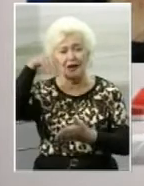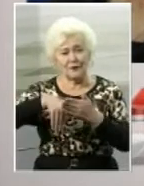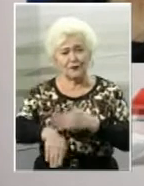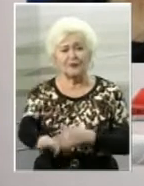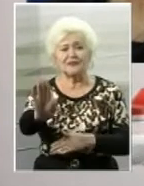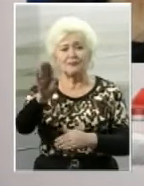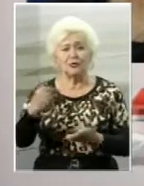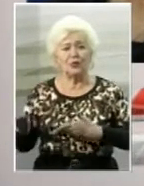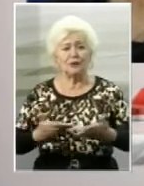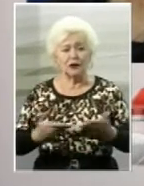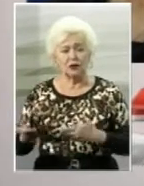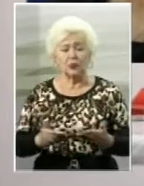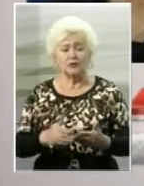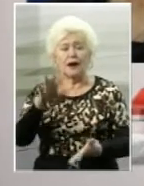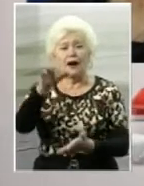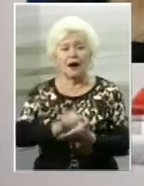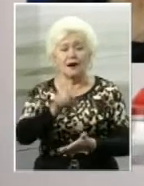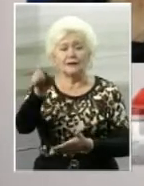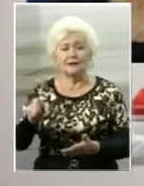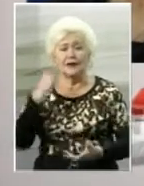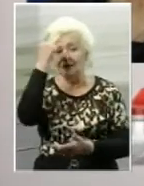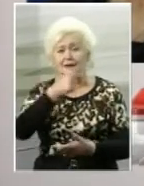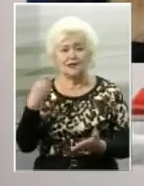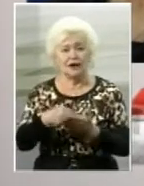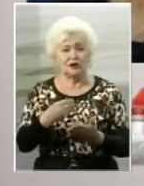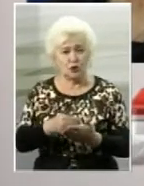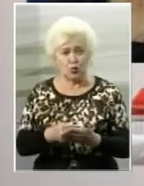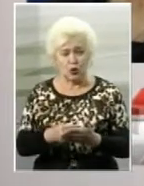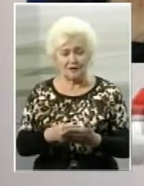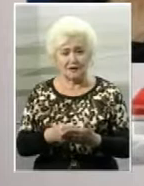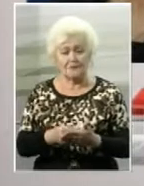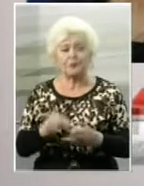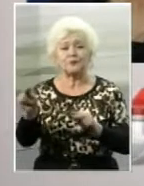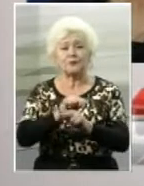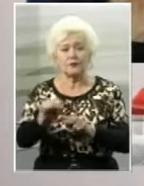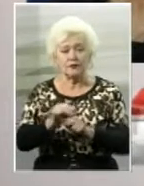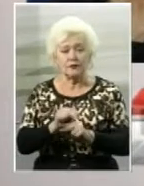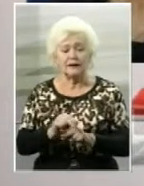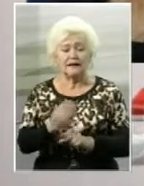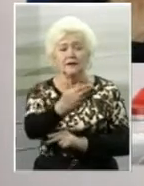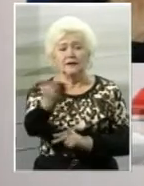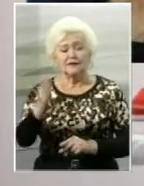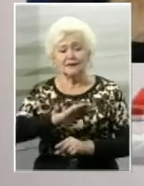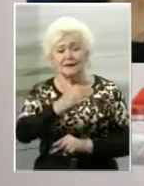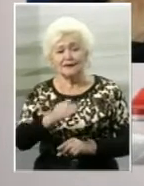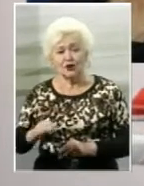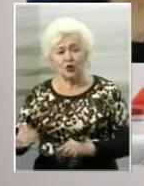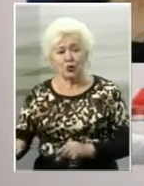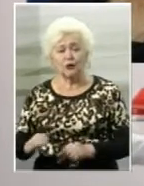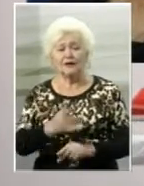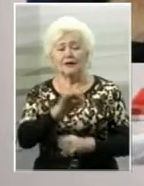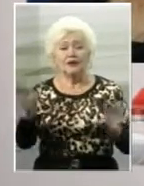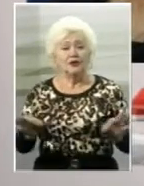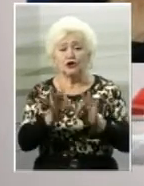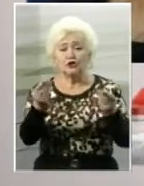підземного переходу. І орендарі за власні кошти ремонтують ці сходи. Ні в